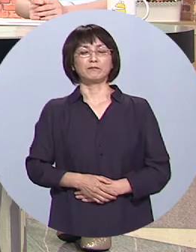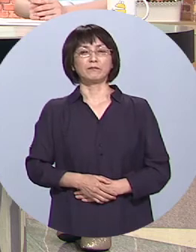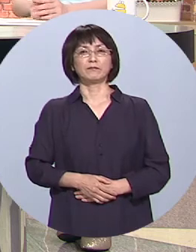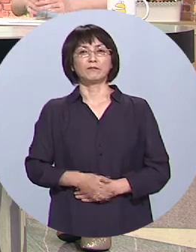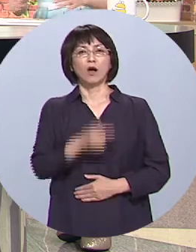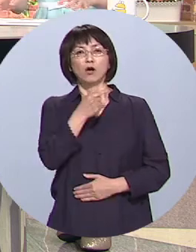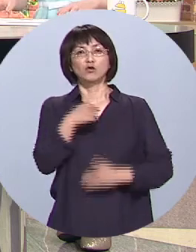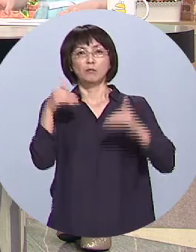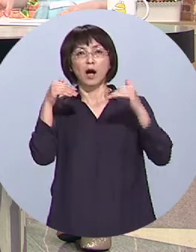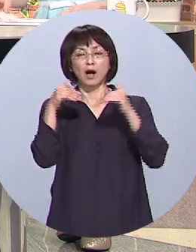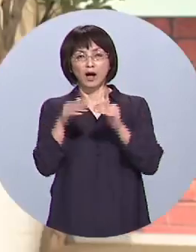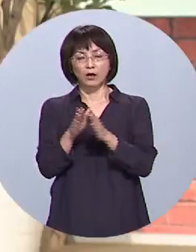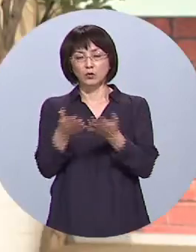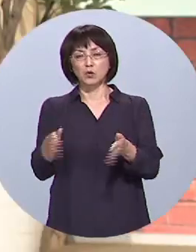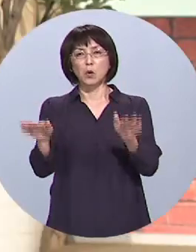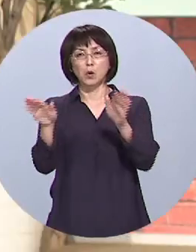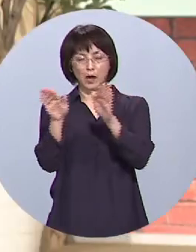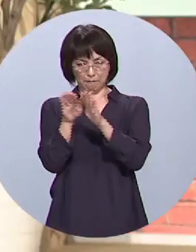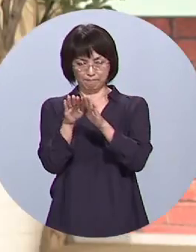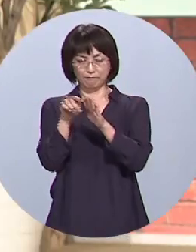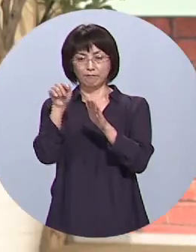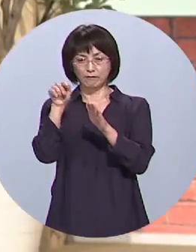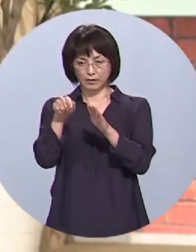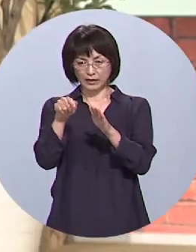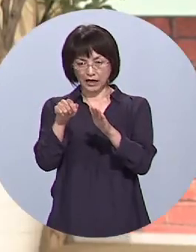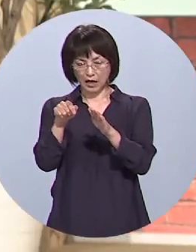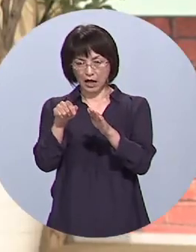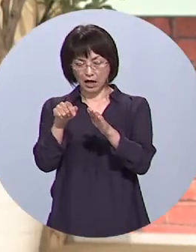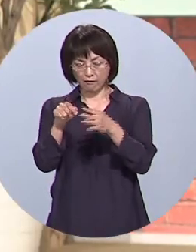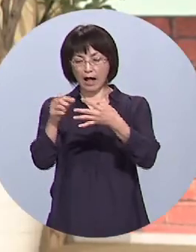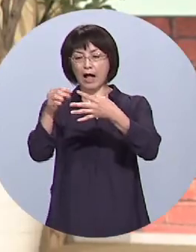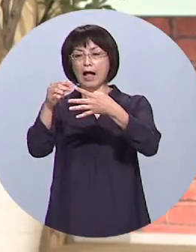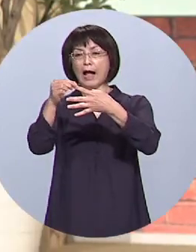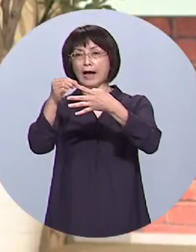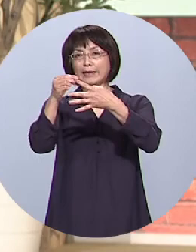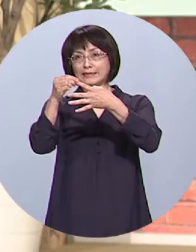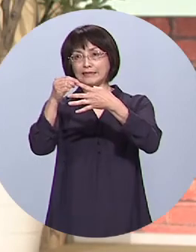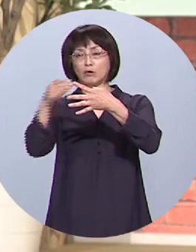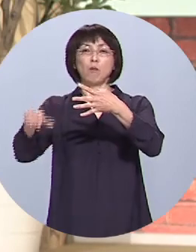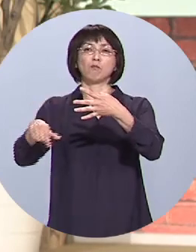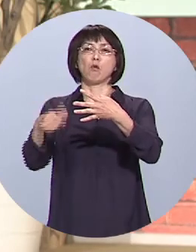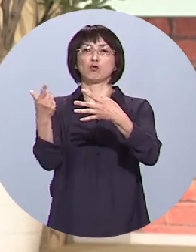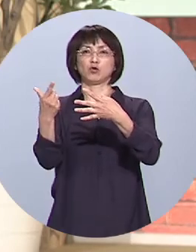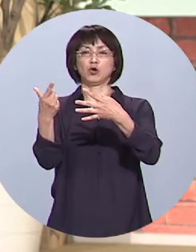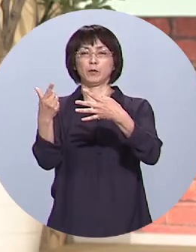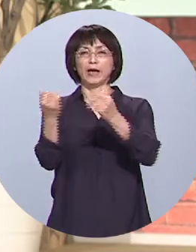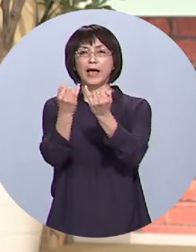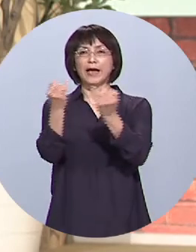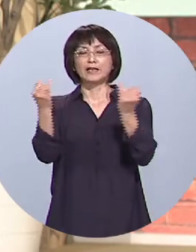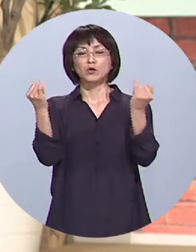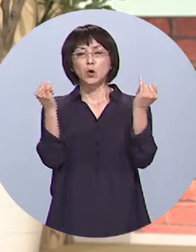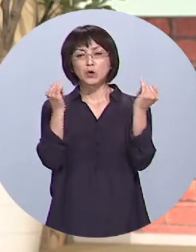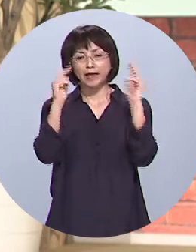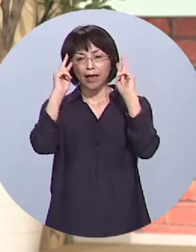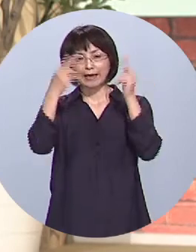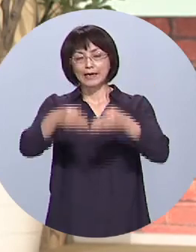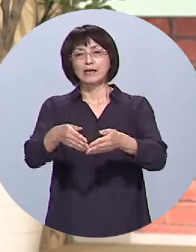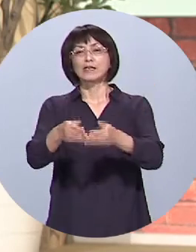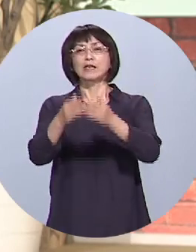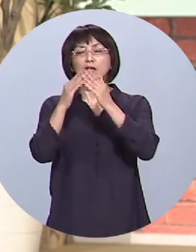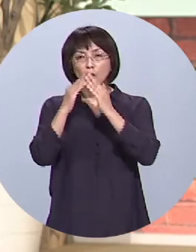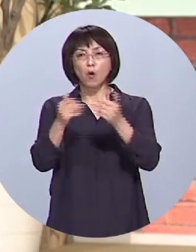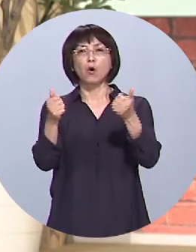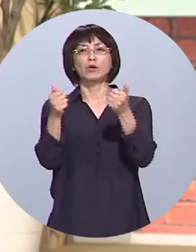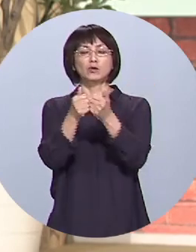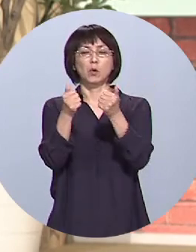熊谷図書館ではまた毎月の第1木曜日なんですが、女性起業相談会、創業相談